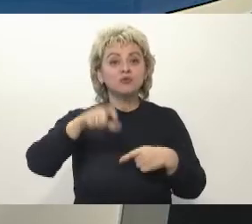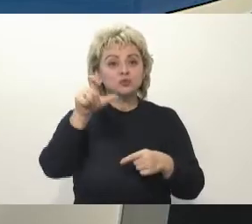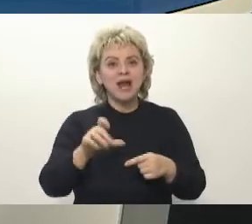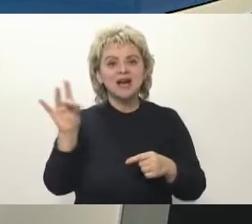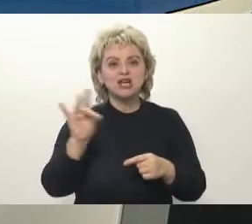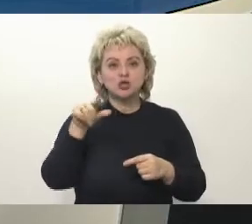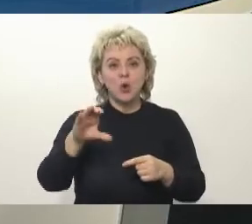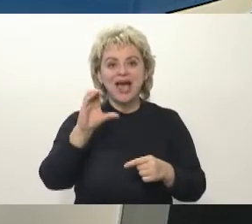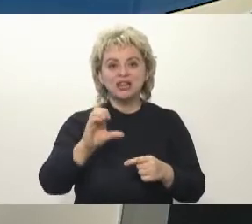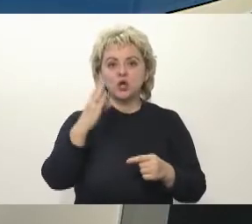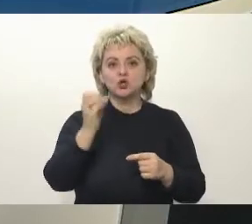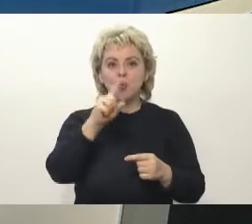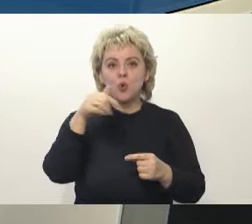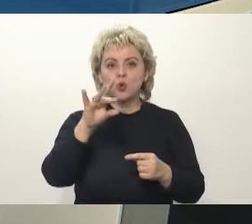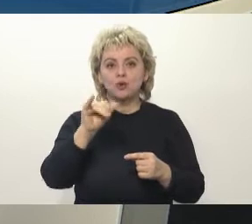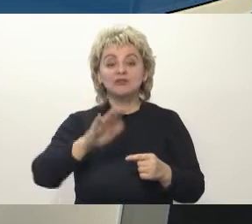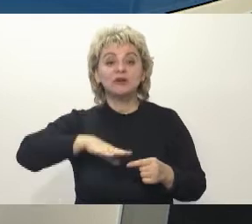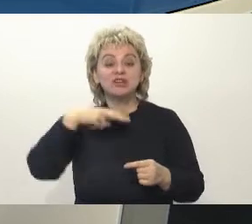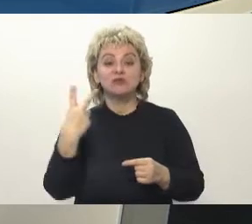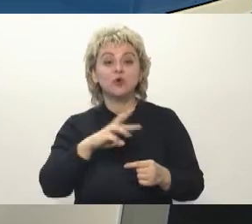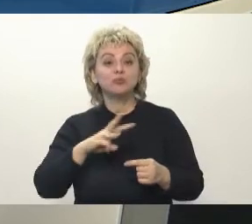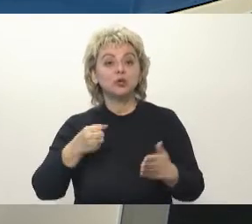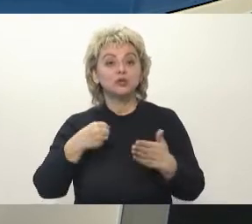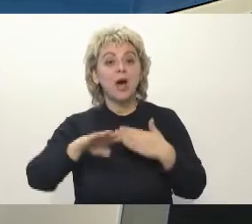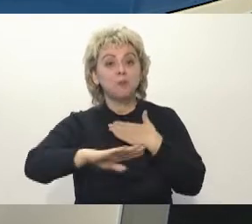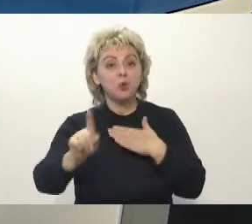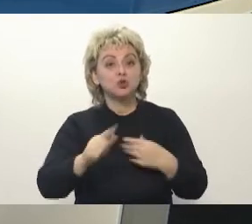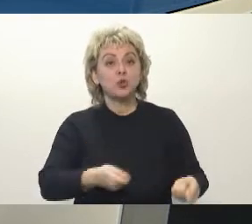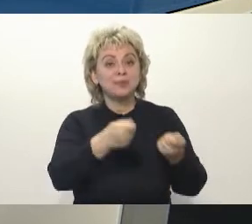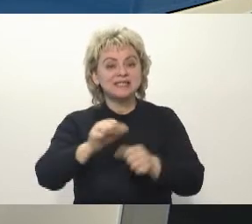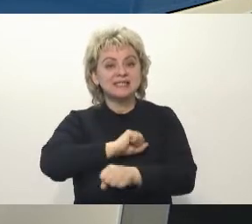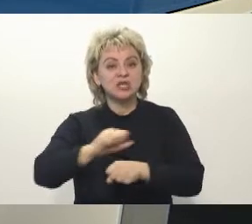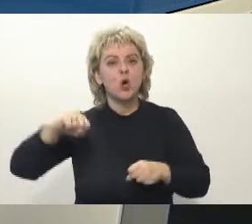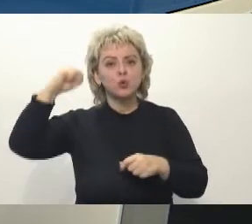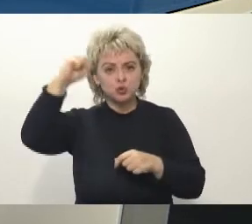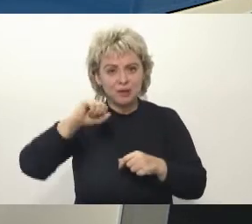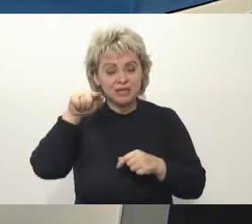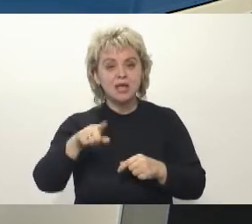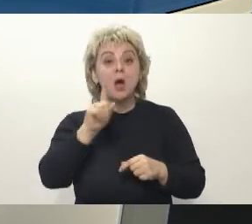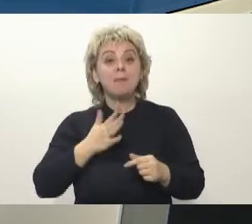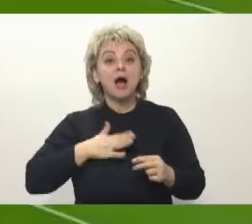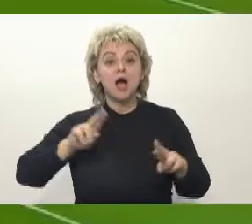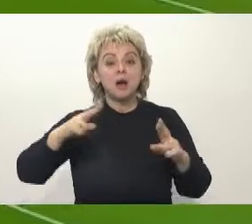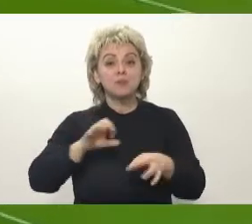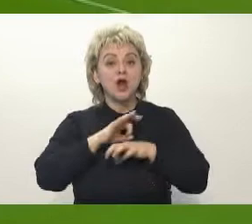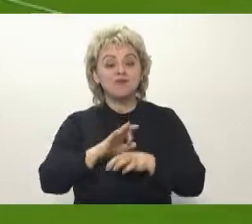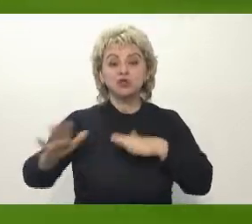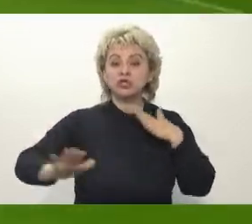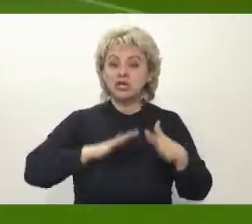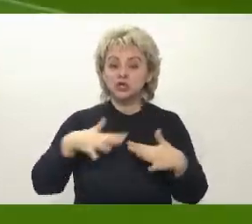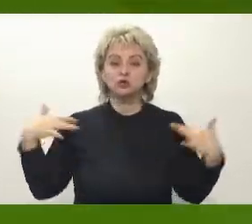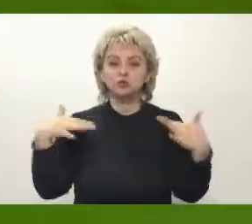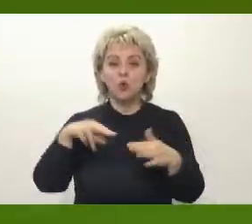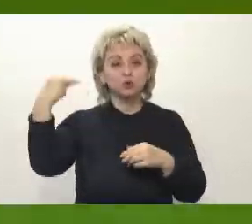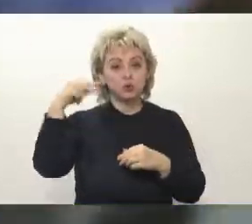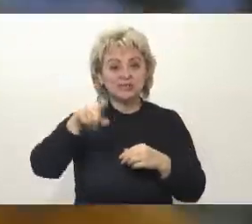Футболисту Ростова Элдору Шамуродову хватило 2 минут на поле, чтобы принести победу Узбекистану. Пока наш клуб проводит тренировочный сбор